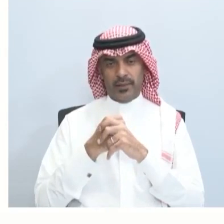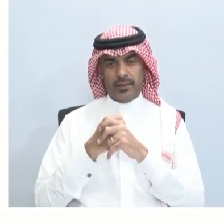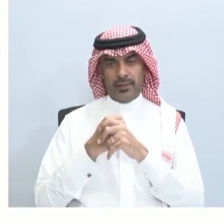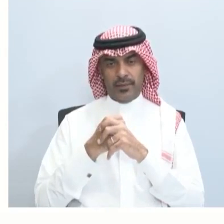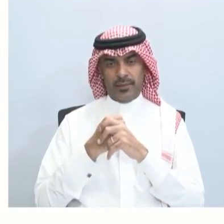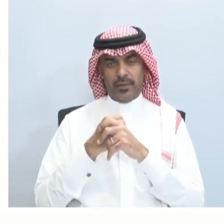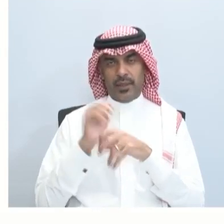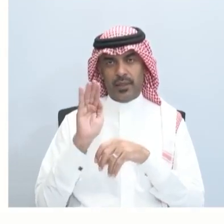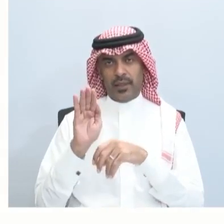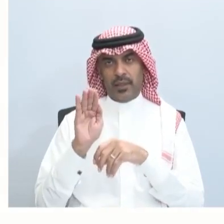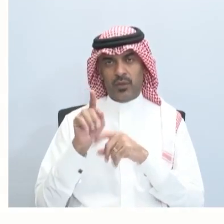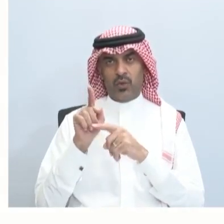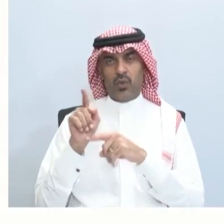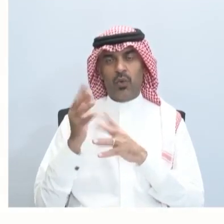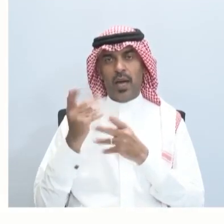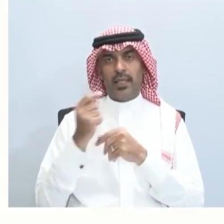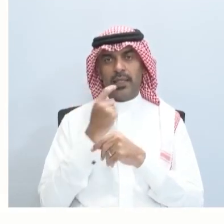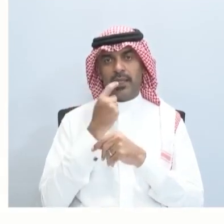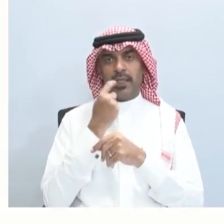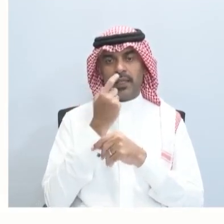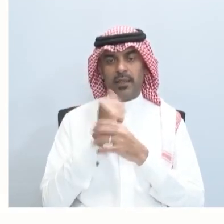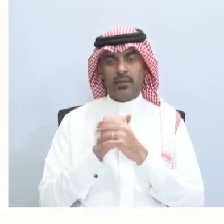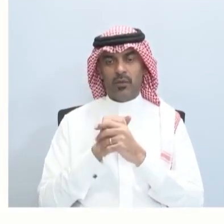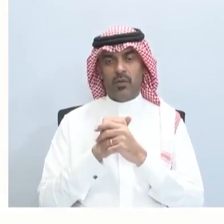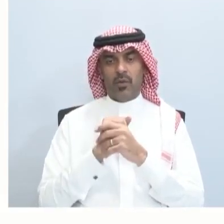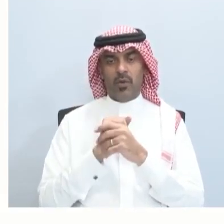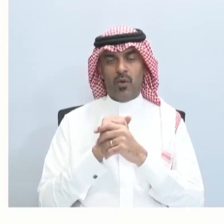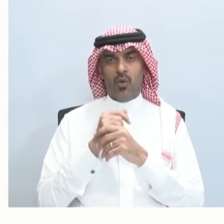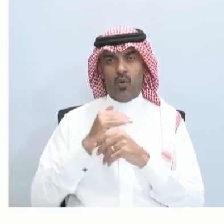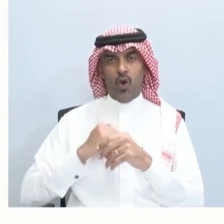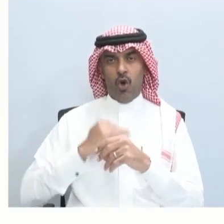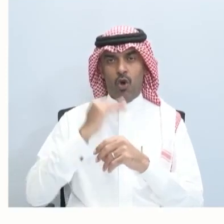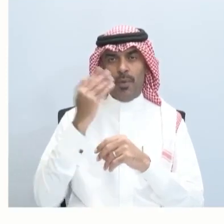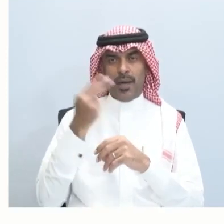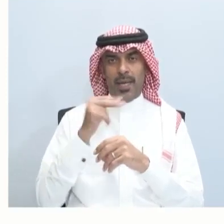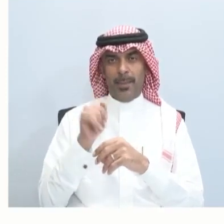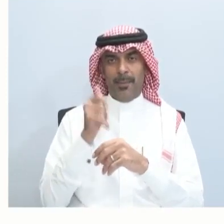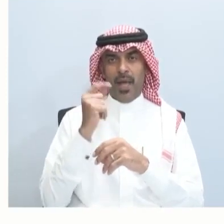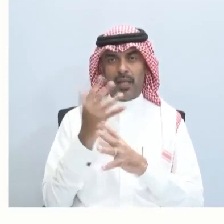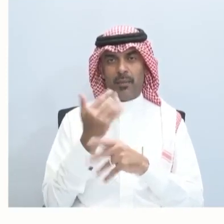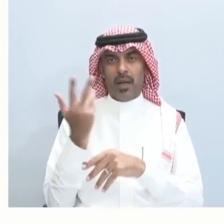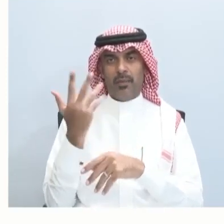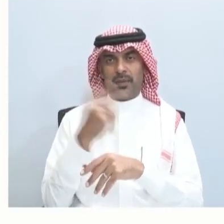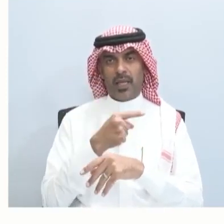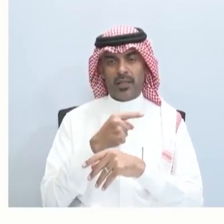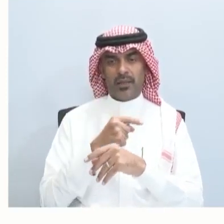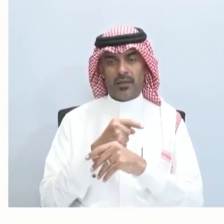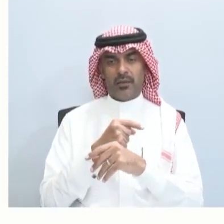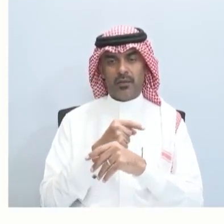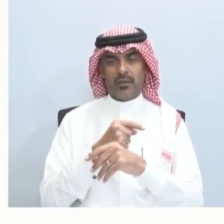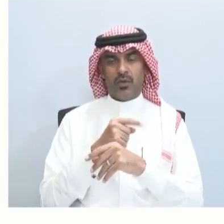س هو ماذا عدد السين عدد السنين وعمر عماد هو خمسه عشر اذا جمعنا